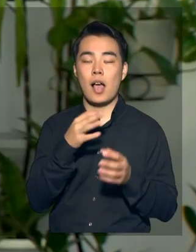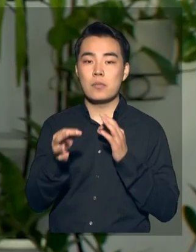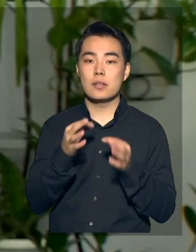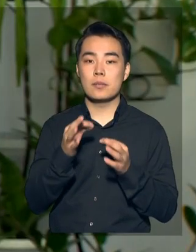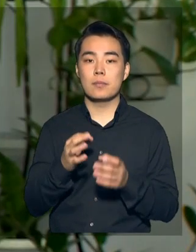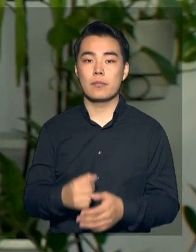беседу